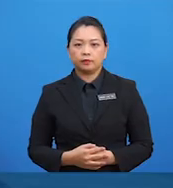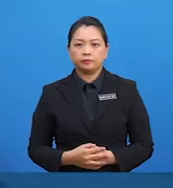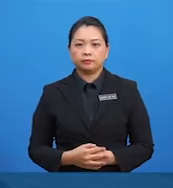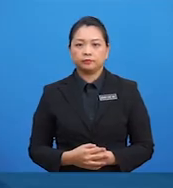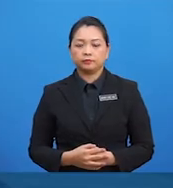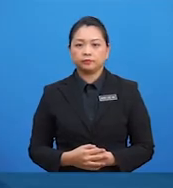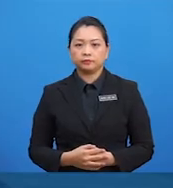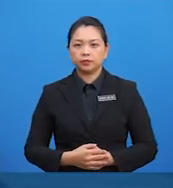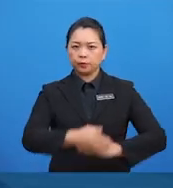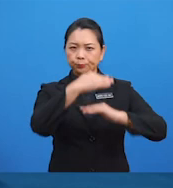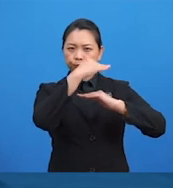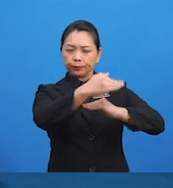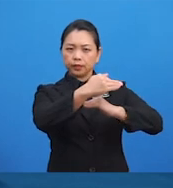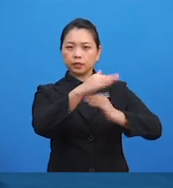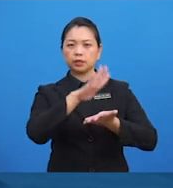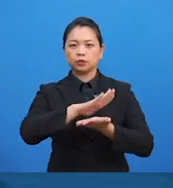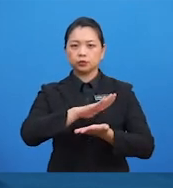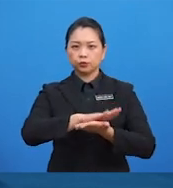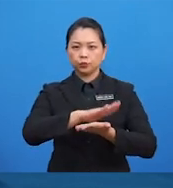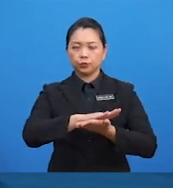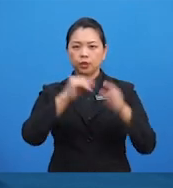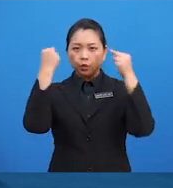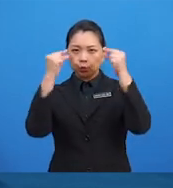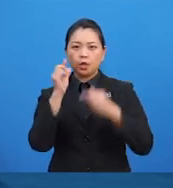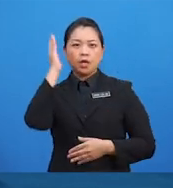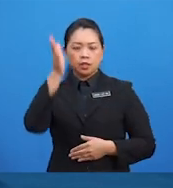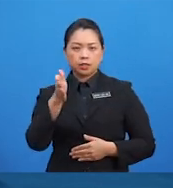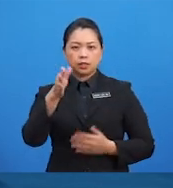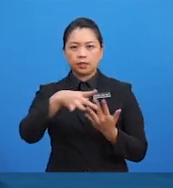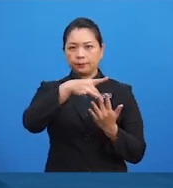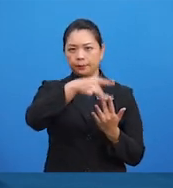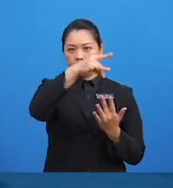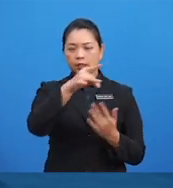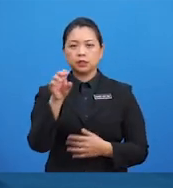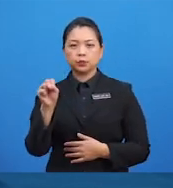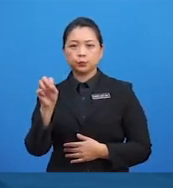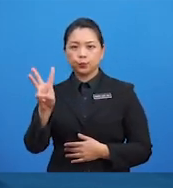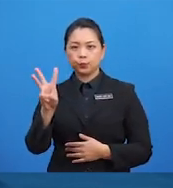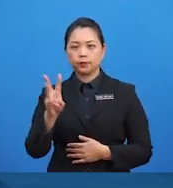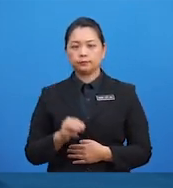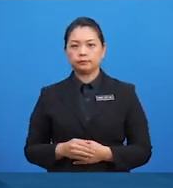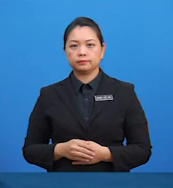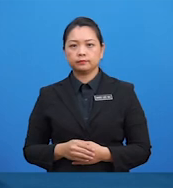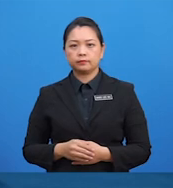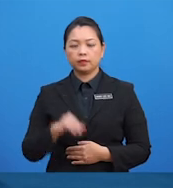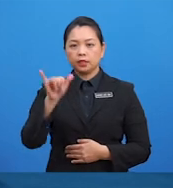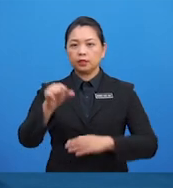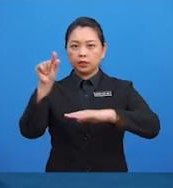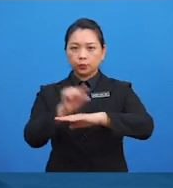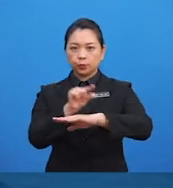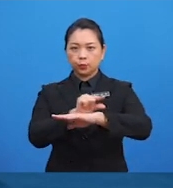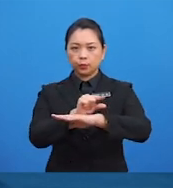Di peringkat sekolah, guru akan memilih perisian yang